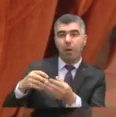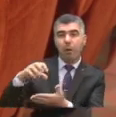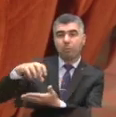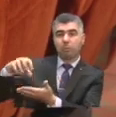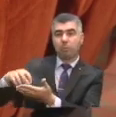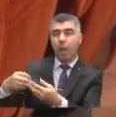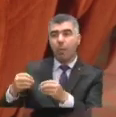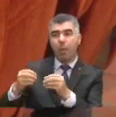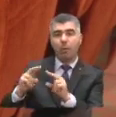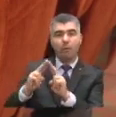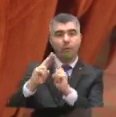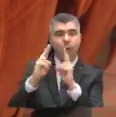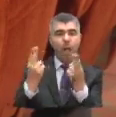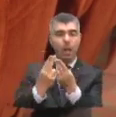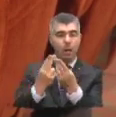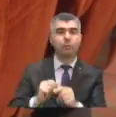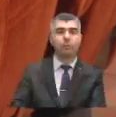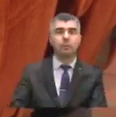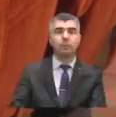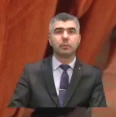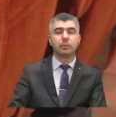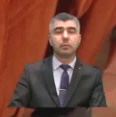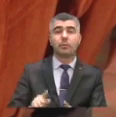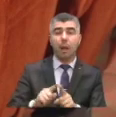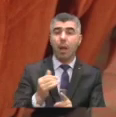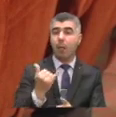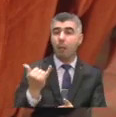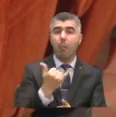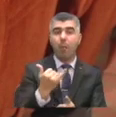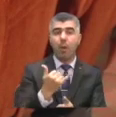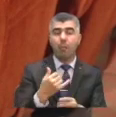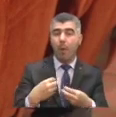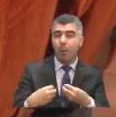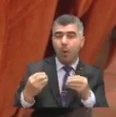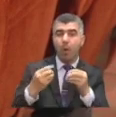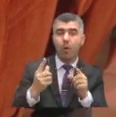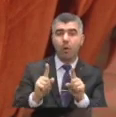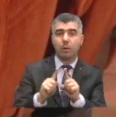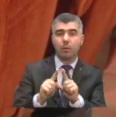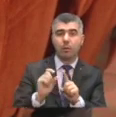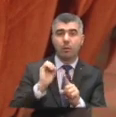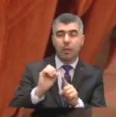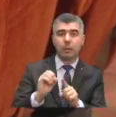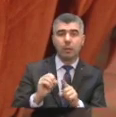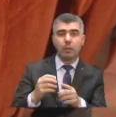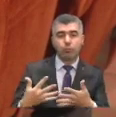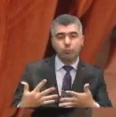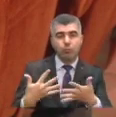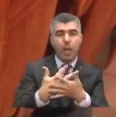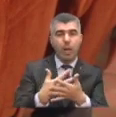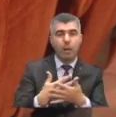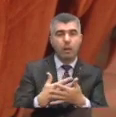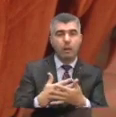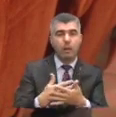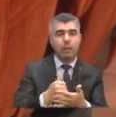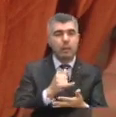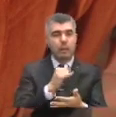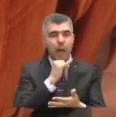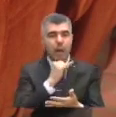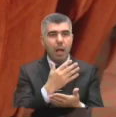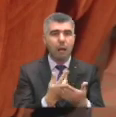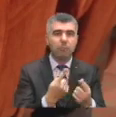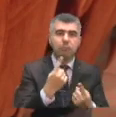ولكن مهما قوينا الصادرات ديالنا في البحر الابيض المتوسط في الشركاء ديالنا في البحر الابيض المتوسط،